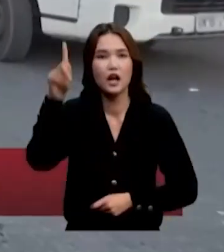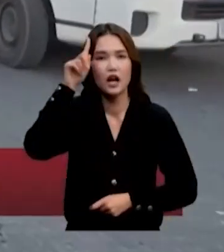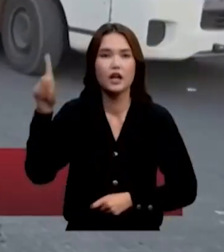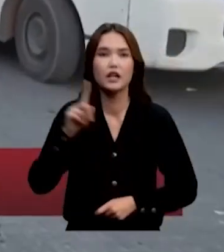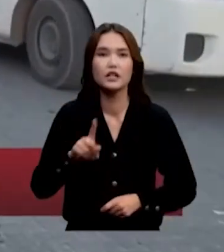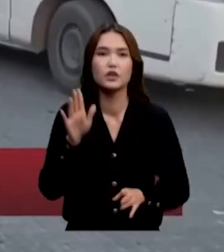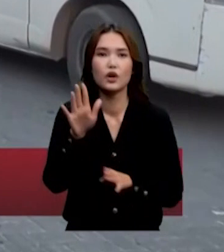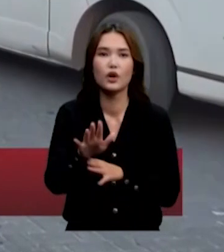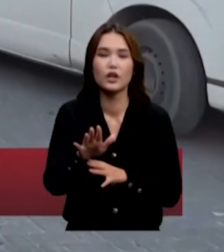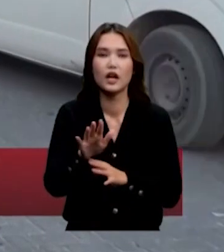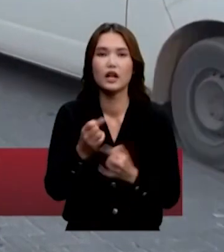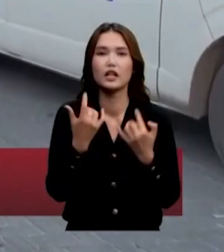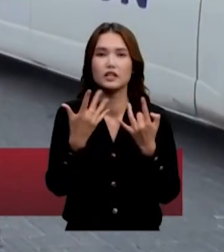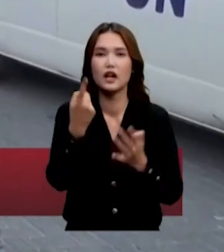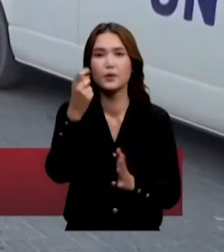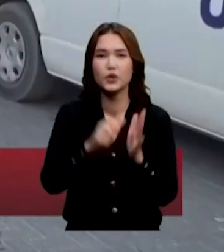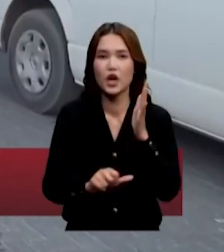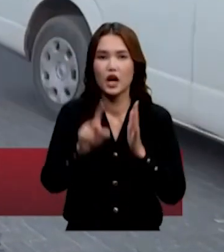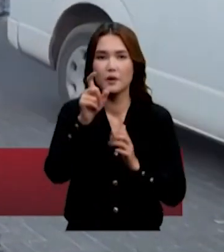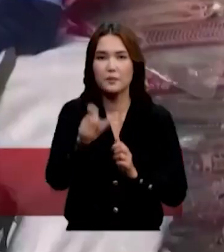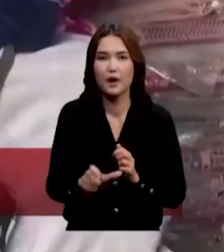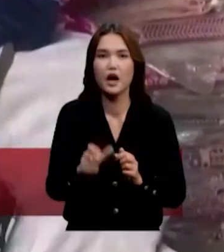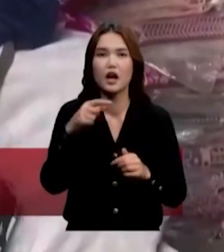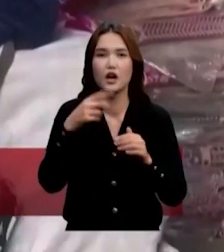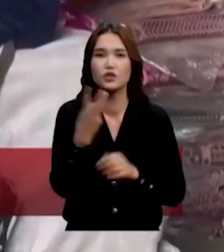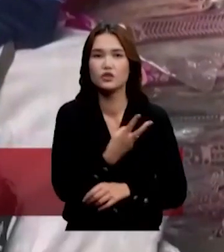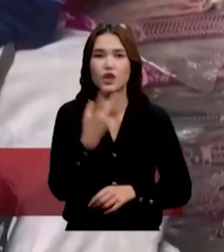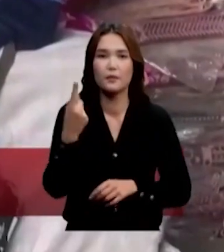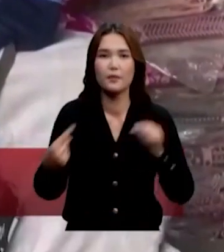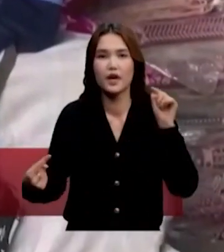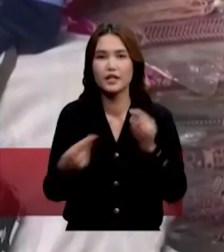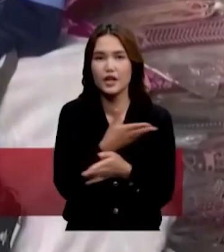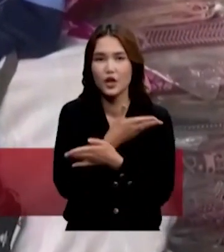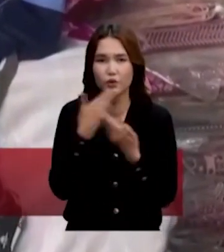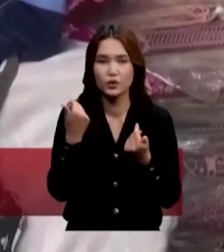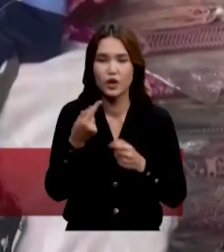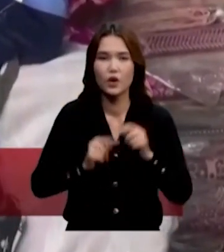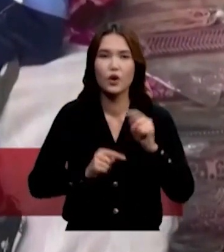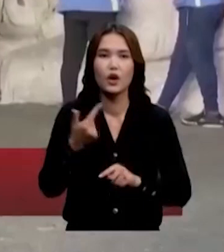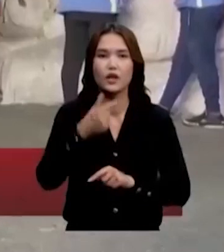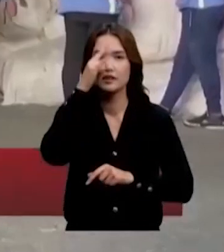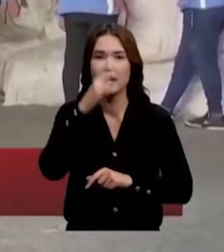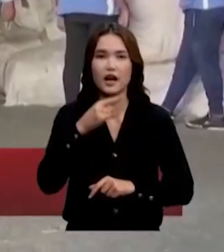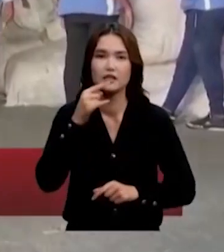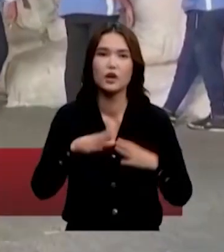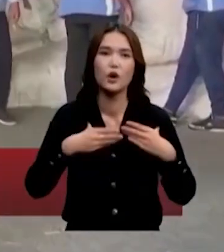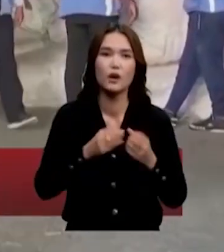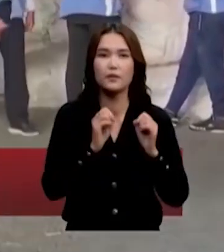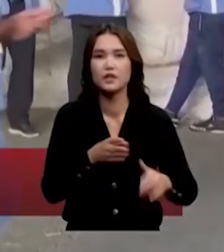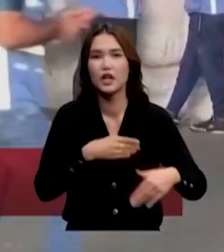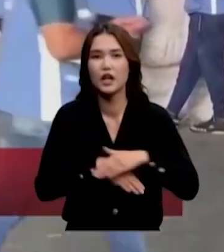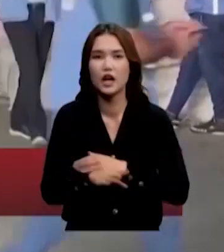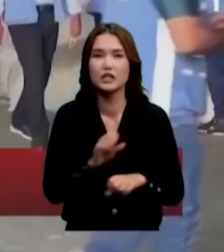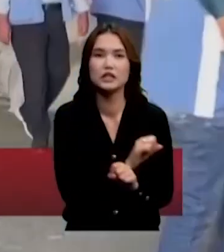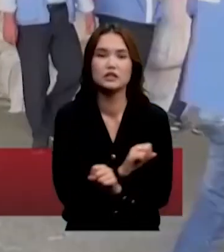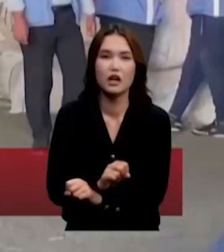koygan talaptarına 161 adamın 3'ten 1'e säykes kelmeytin görünedi. Al otandastarımız отбасын тастап кетуден